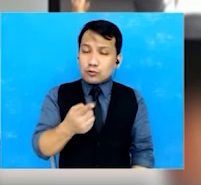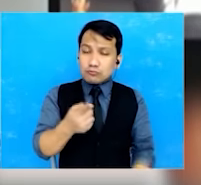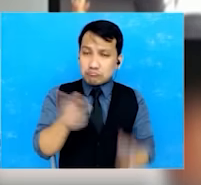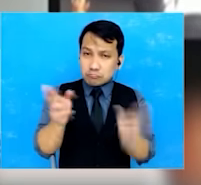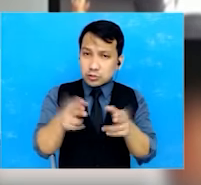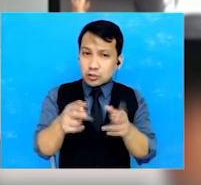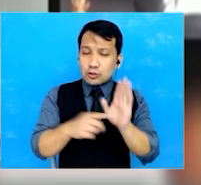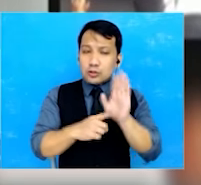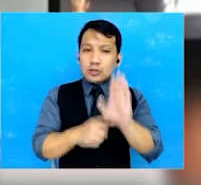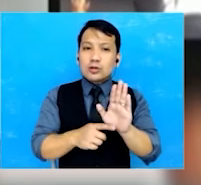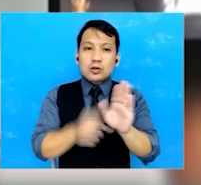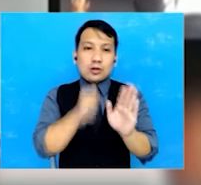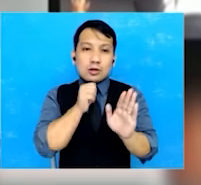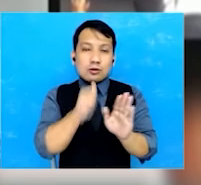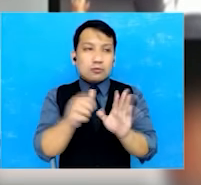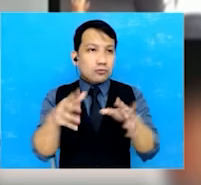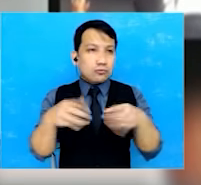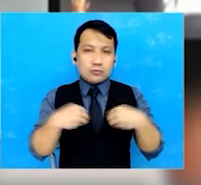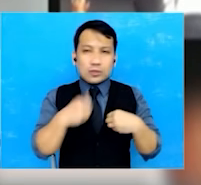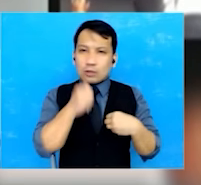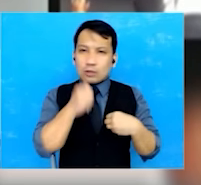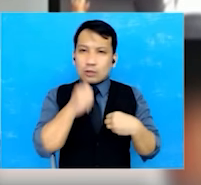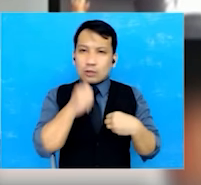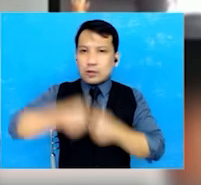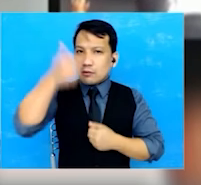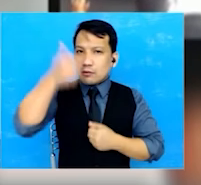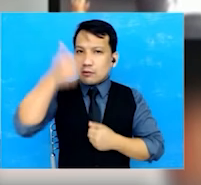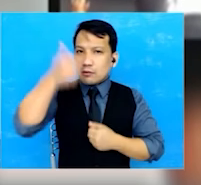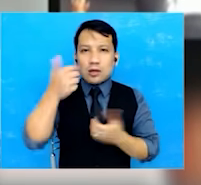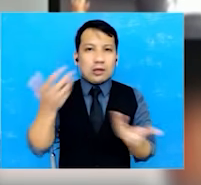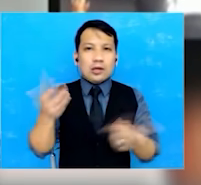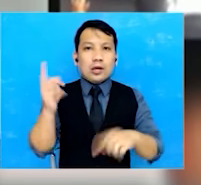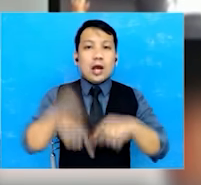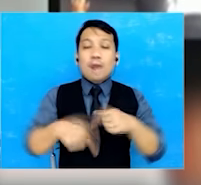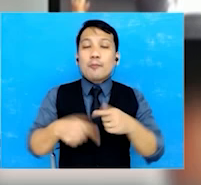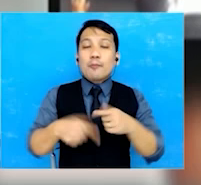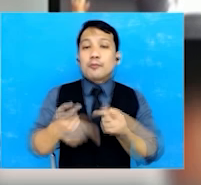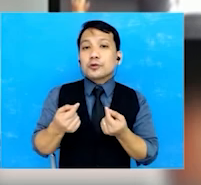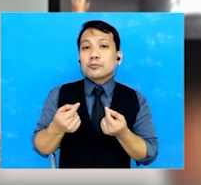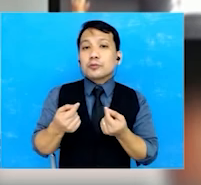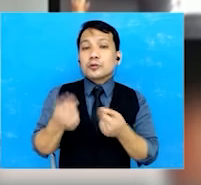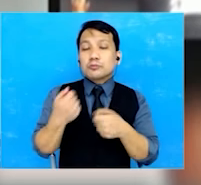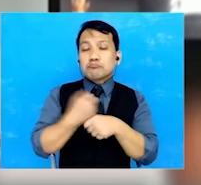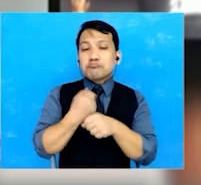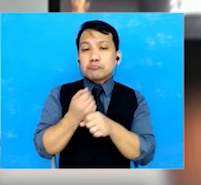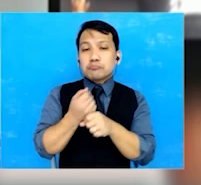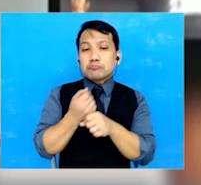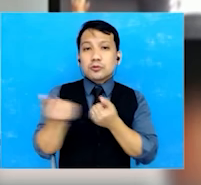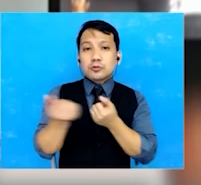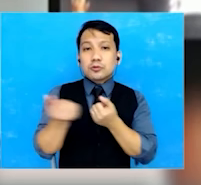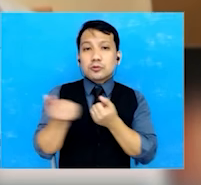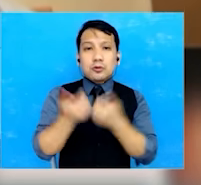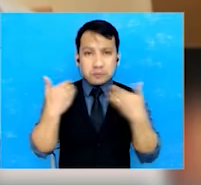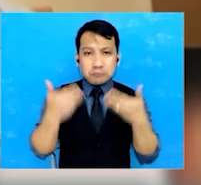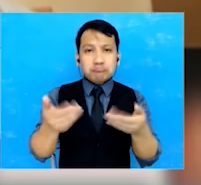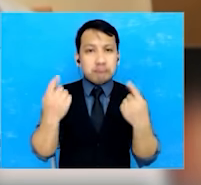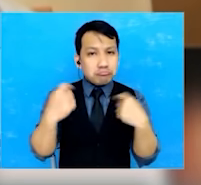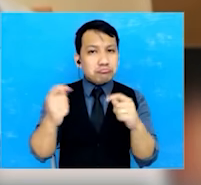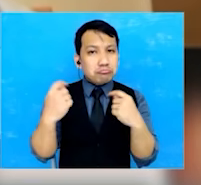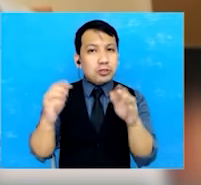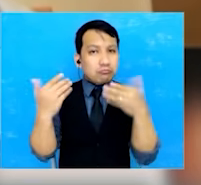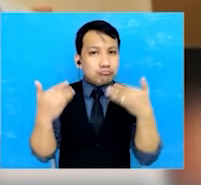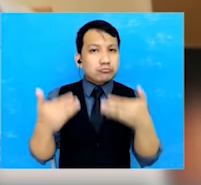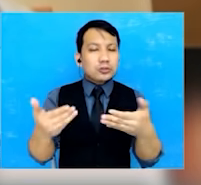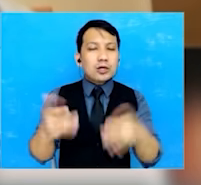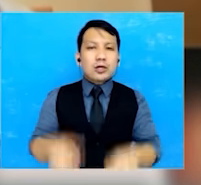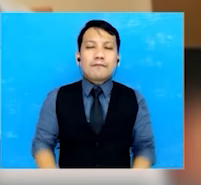we don't always win, and what we do is just keep trying, keep trying, keep trying. They received the email March